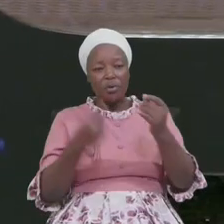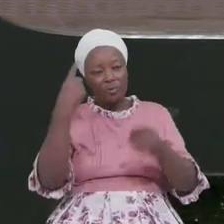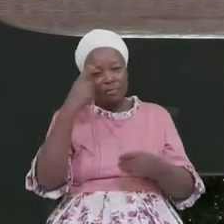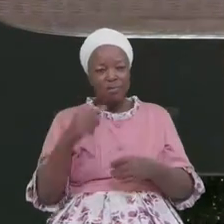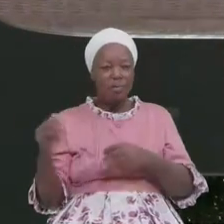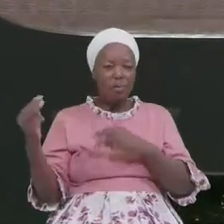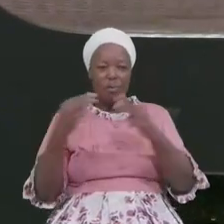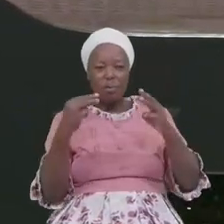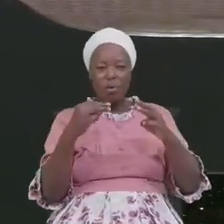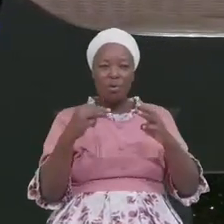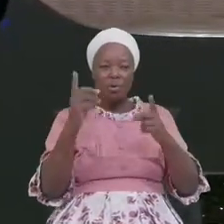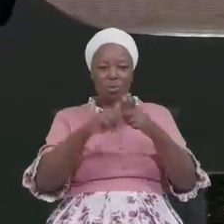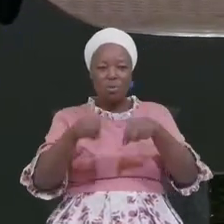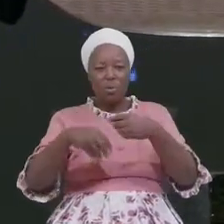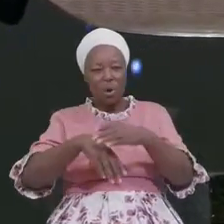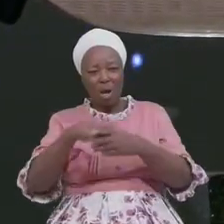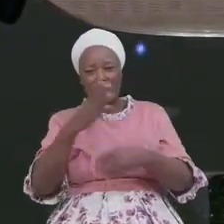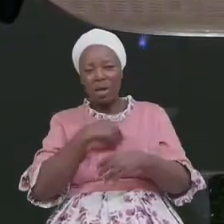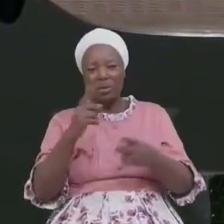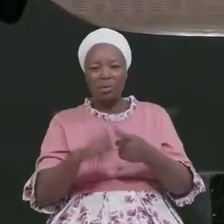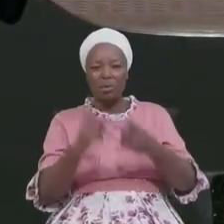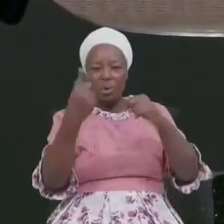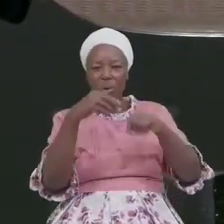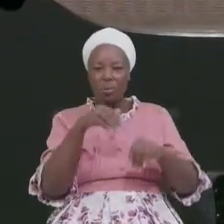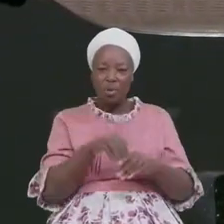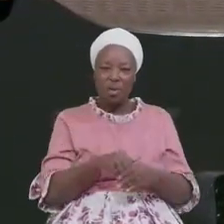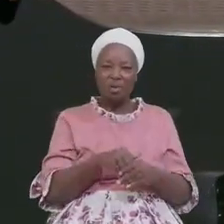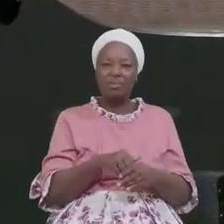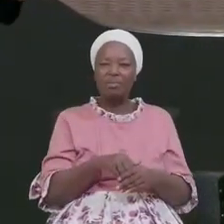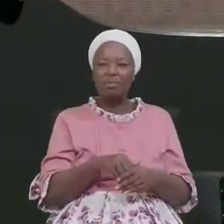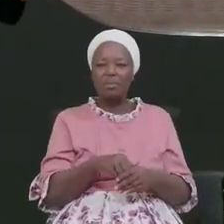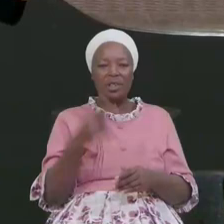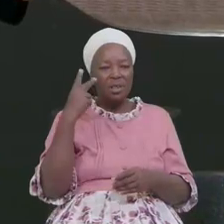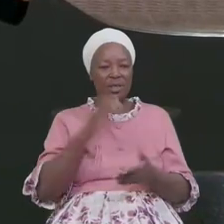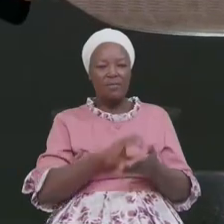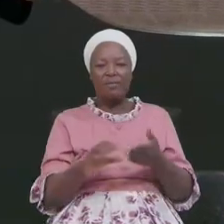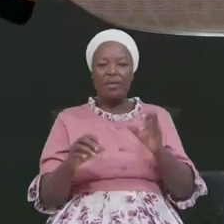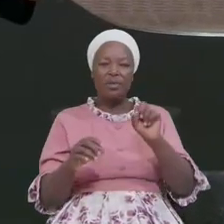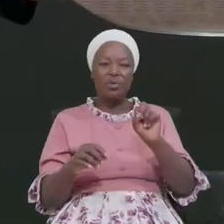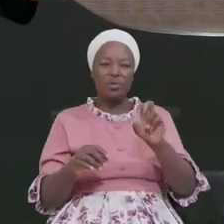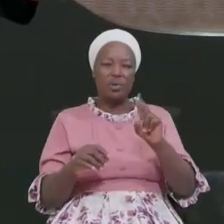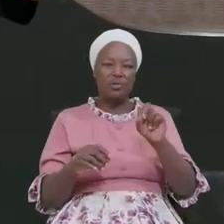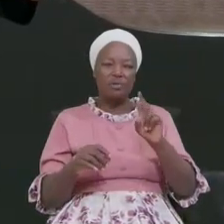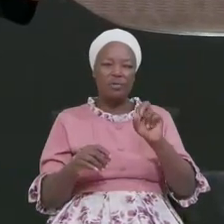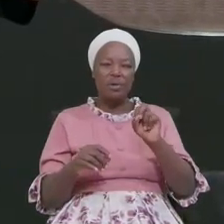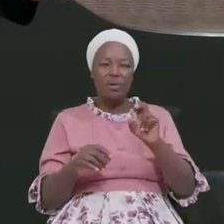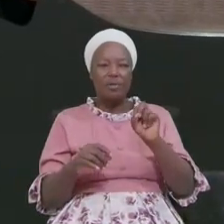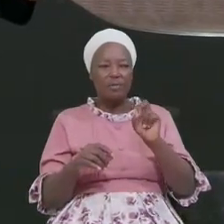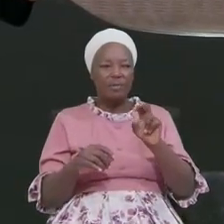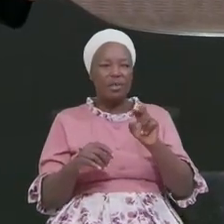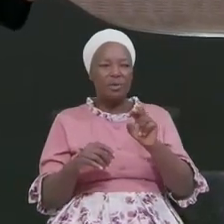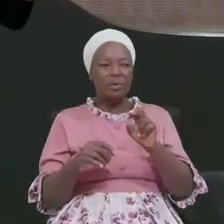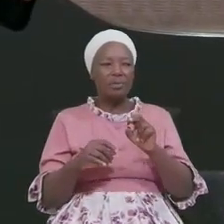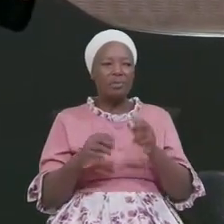combattre, soit pour sortir et pour entrer. Voyez le verset 12. Dans le verset 12,